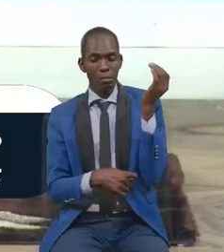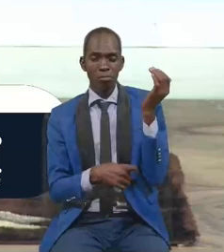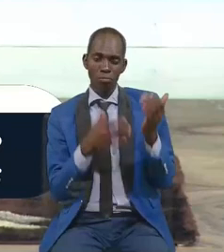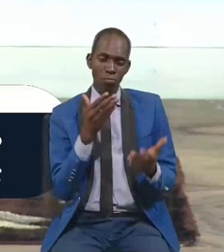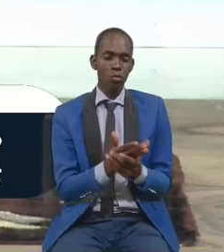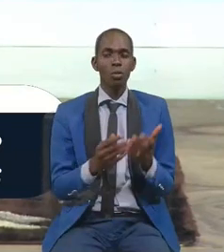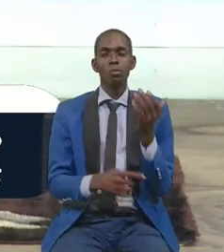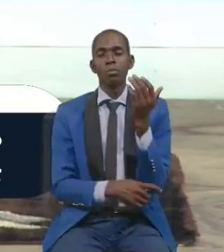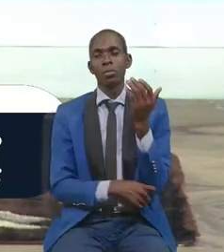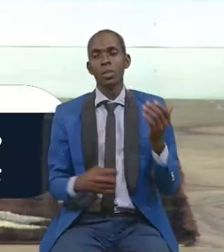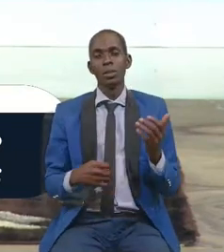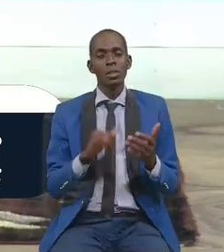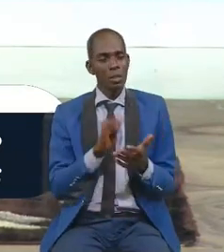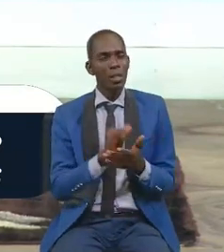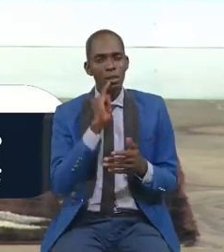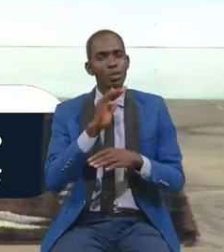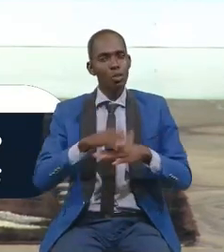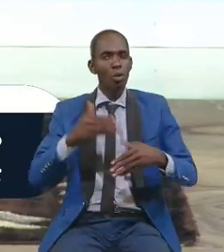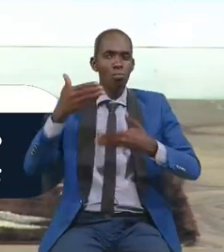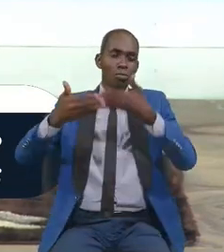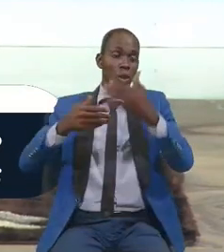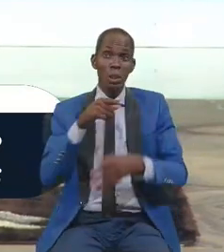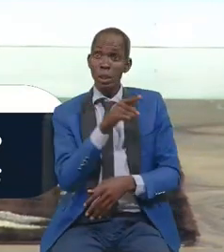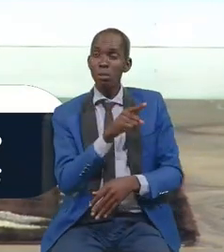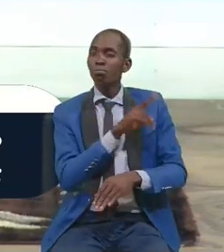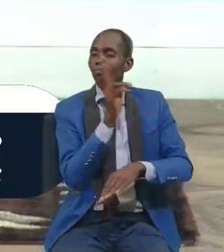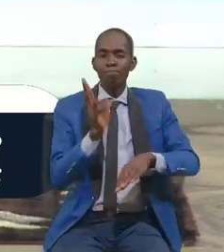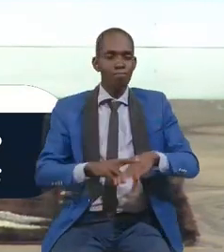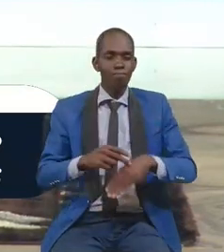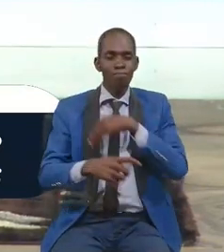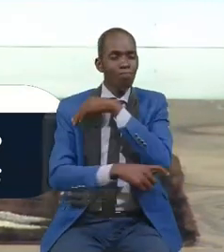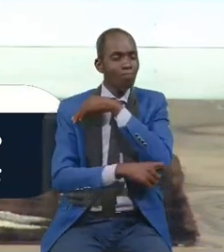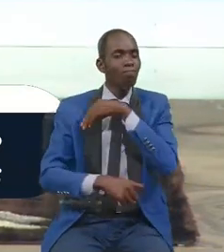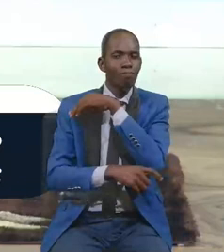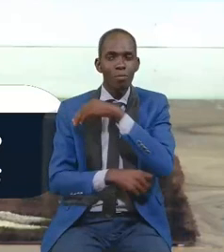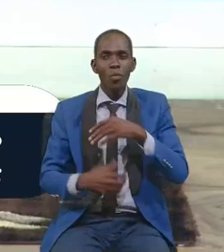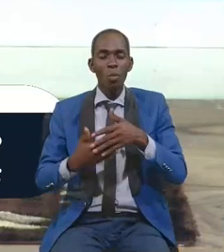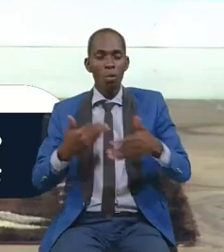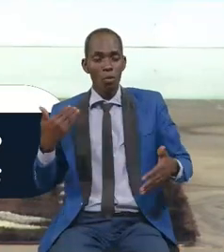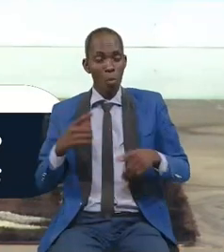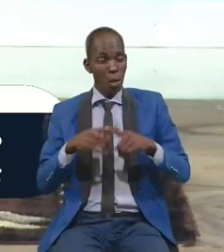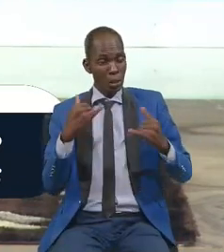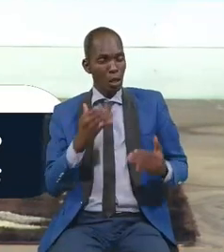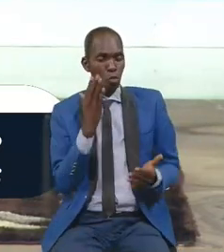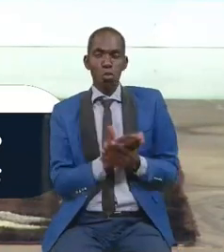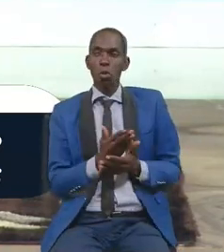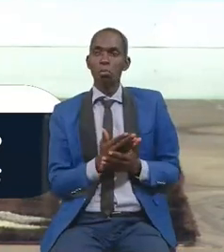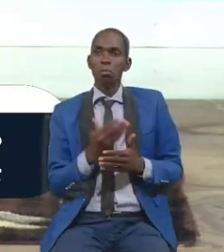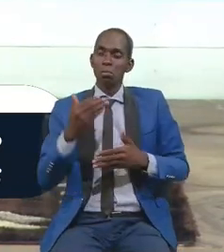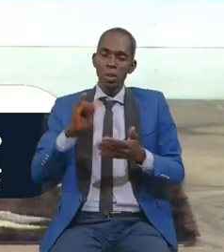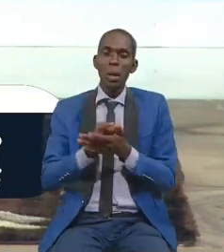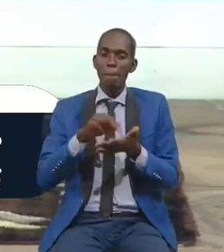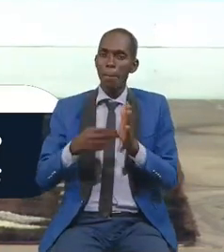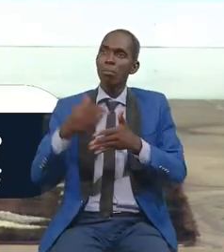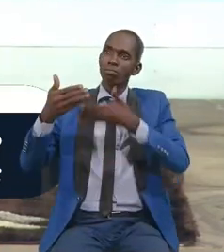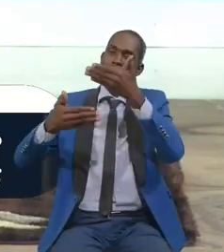ça. Il volait, mais il ne vole plus. Il fait du progrès. Il mentait, et il ne